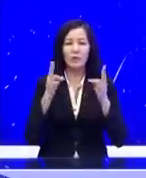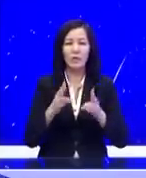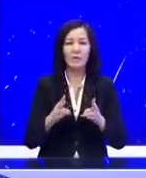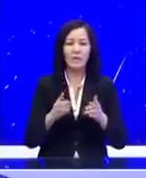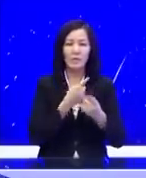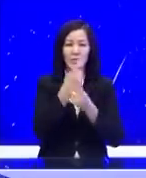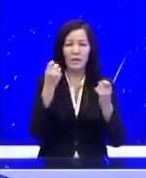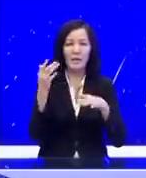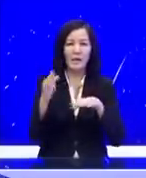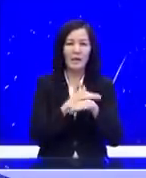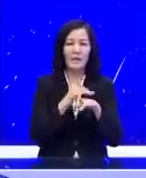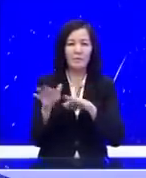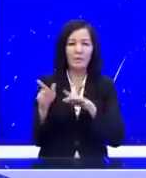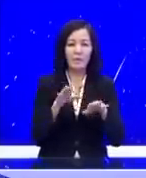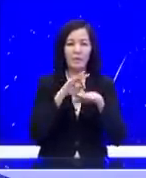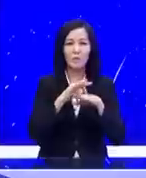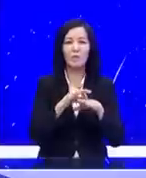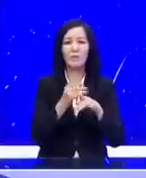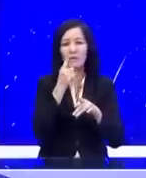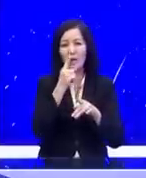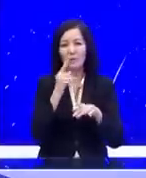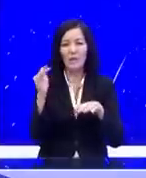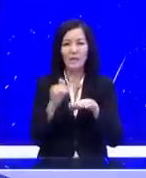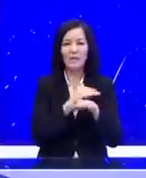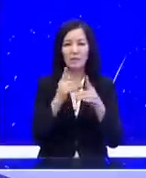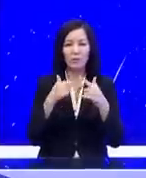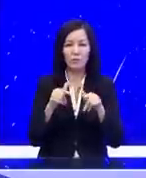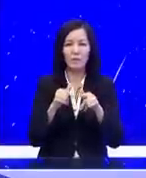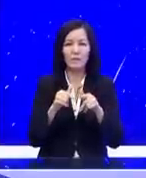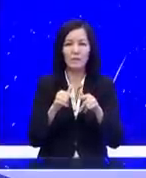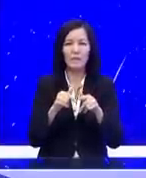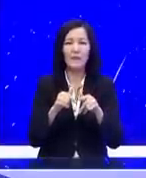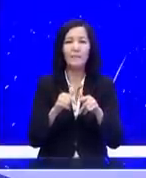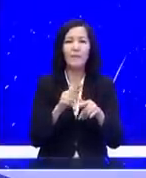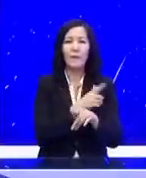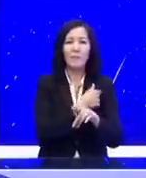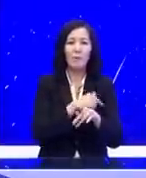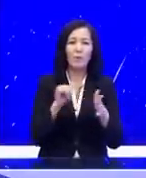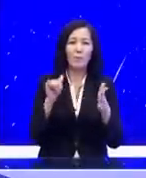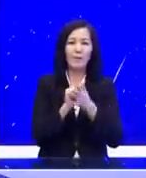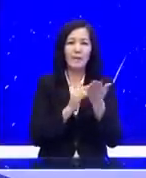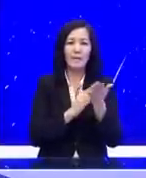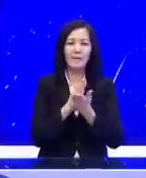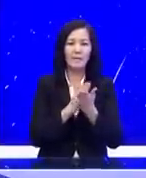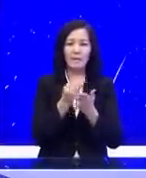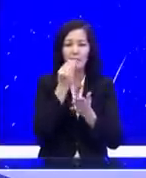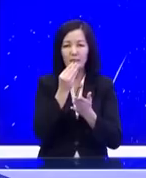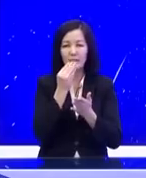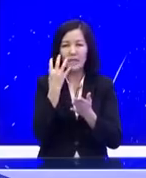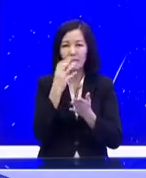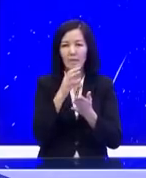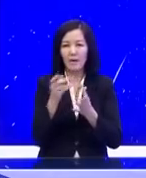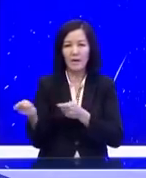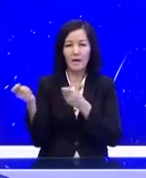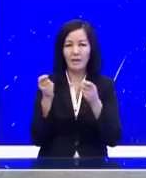бірнеше қайырымдылық акциясын өткізген. Таяуда тағы бір игі іс ұйымдастырды. Аймақтағы блок-бекет қызметкерлеріне ыстық тамақ